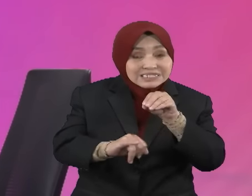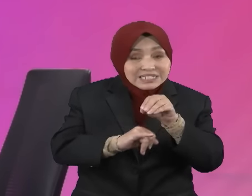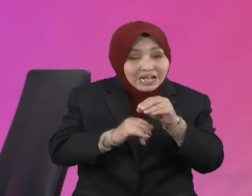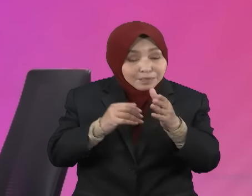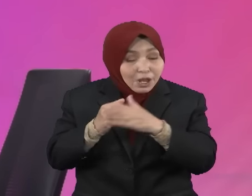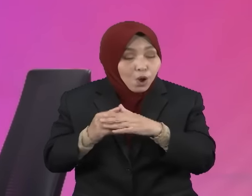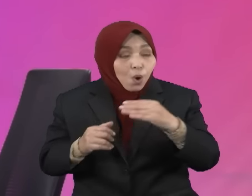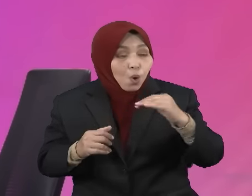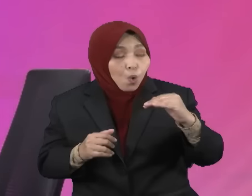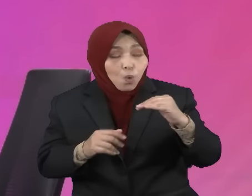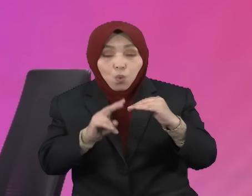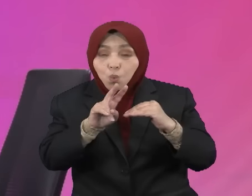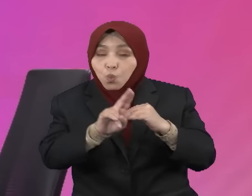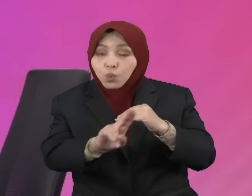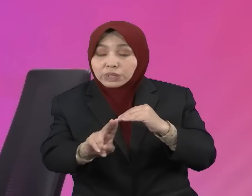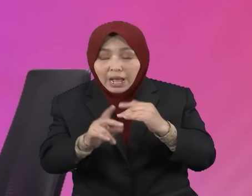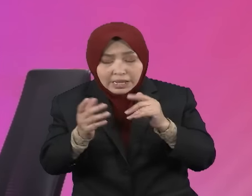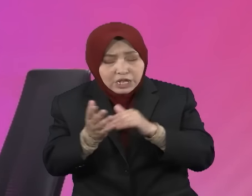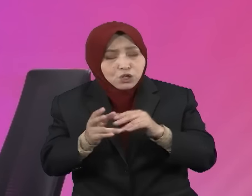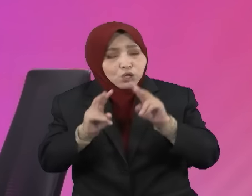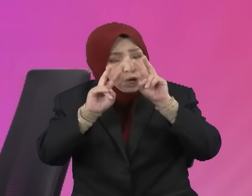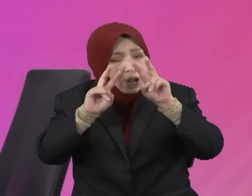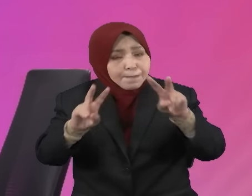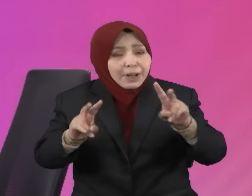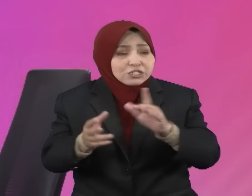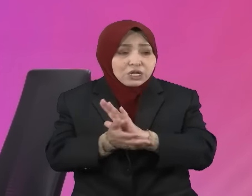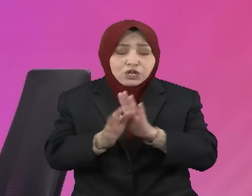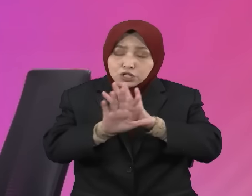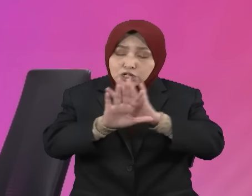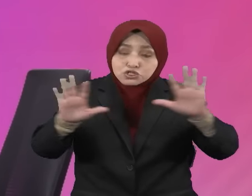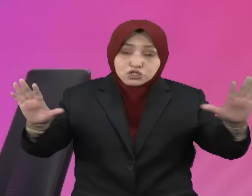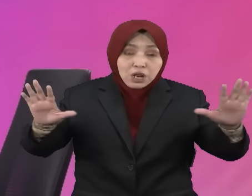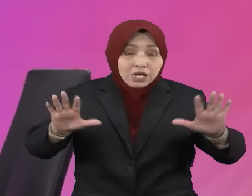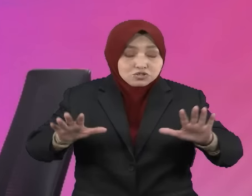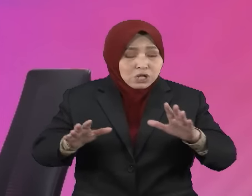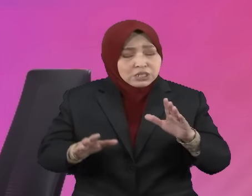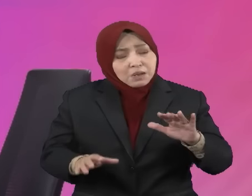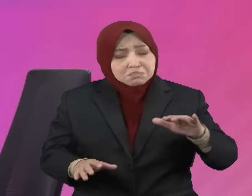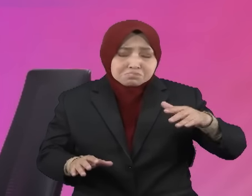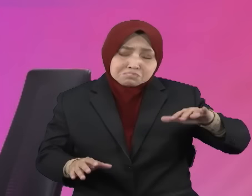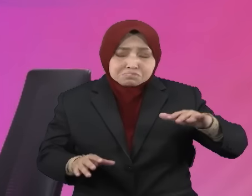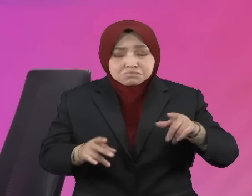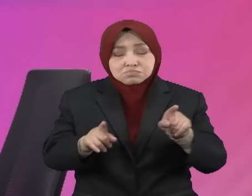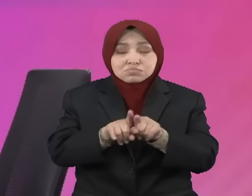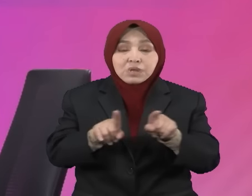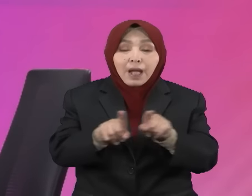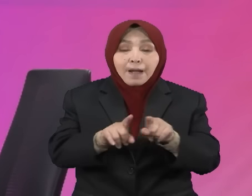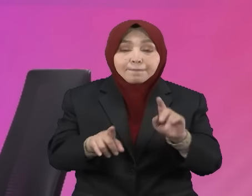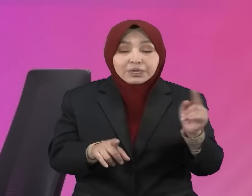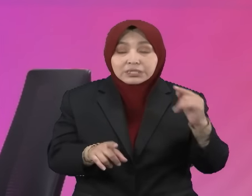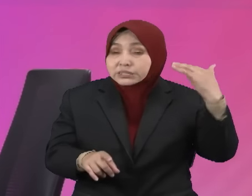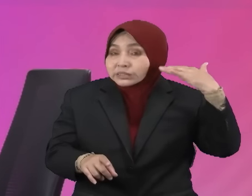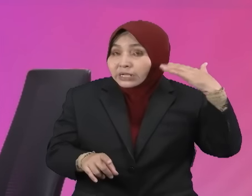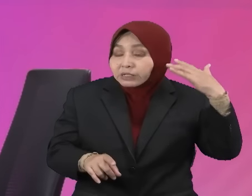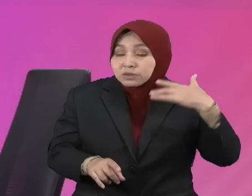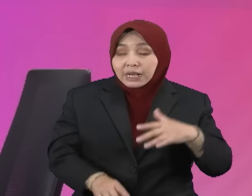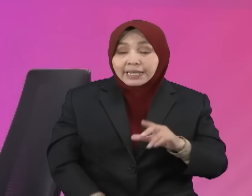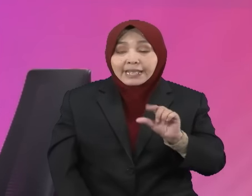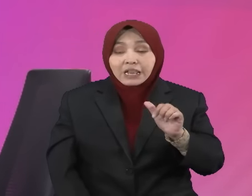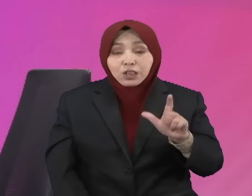dekat-dekat, lagilah kita kena nampakkan supaya dia jelas. Kalau tidak, bunyi lebih kurang je. Falillahil hu. Hil